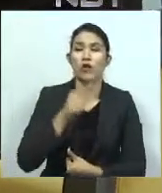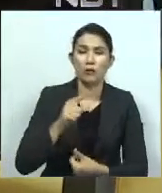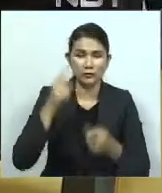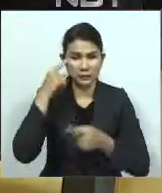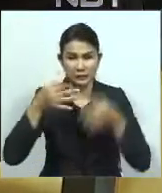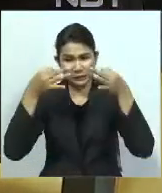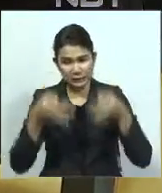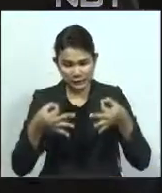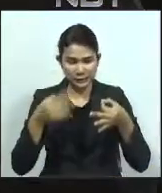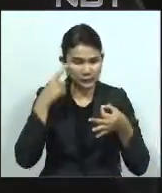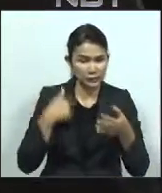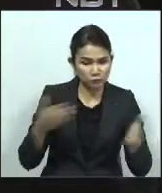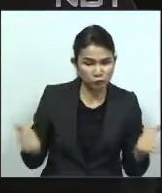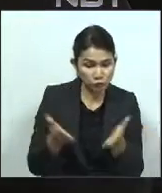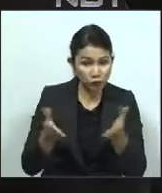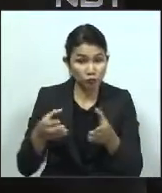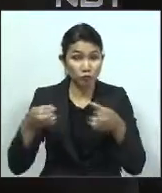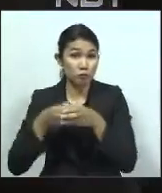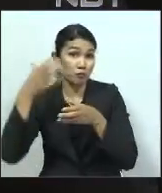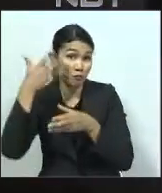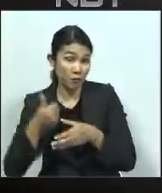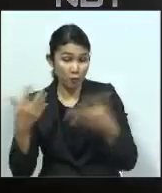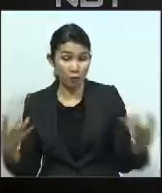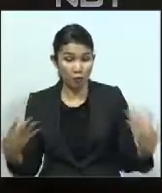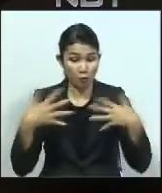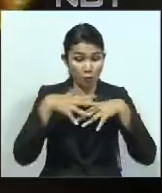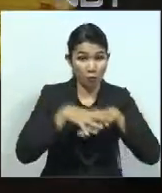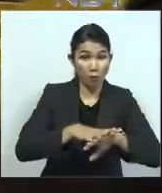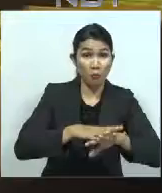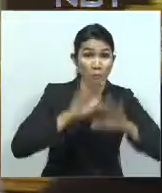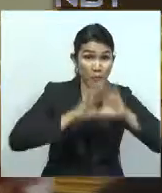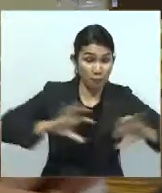ตัดสินใจที่จะสนับสนุนพรรคประชาธิปัตย์ร่วมรัฐบาลกับพ